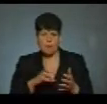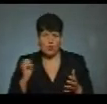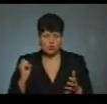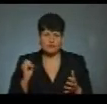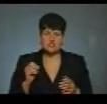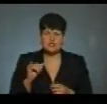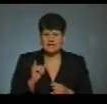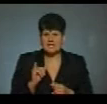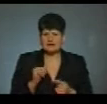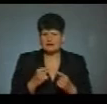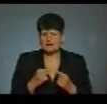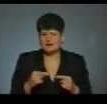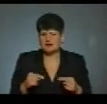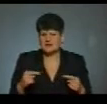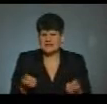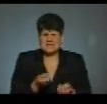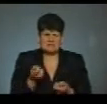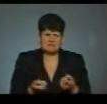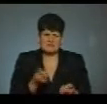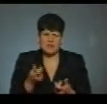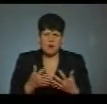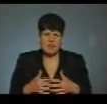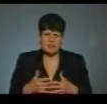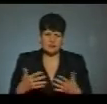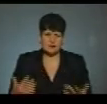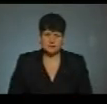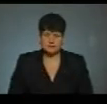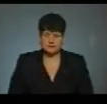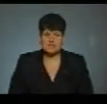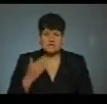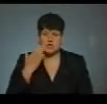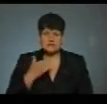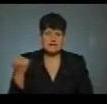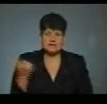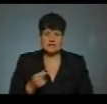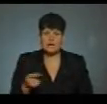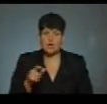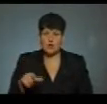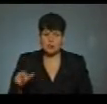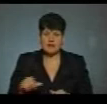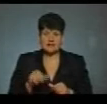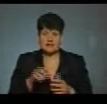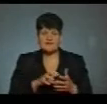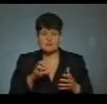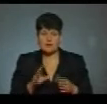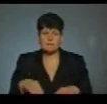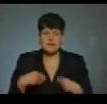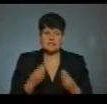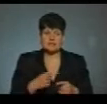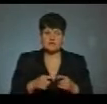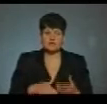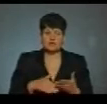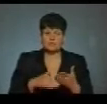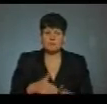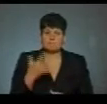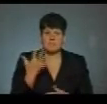і інше, там будемо казати, дрібніше медичне обладнання. За останній тиждень тернополяни, окрім відсмоктувачів, передали лікарні швидкої